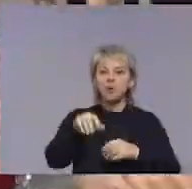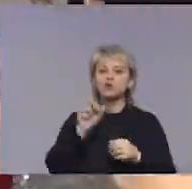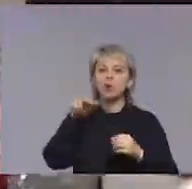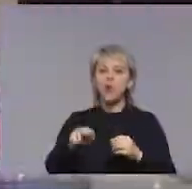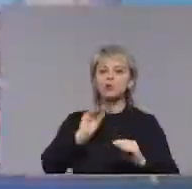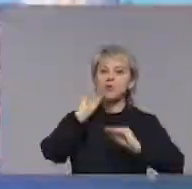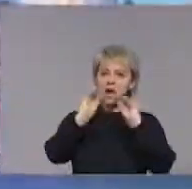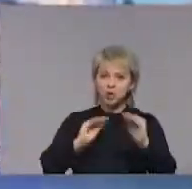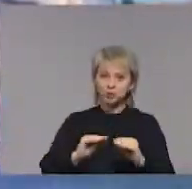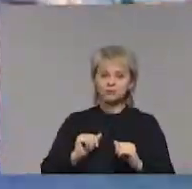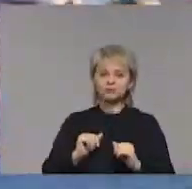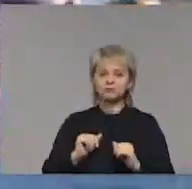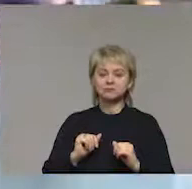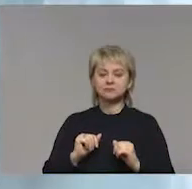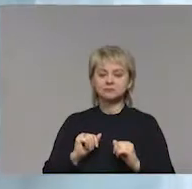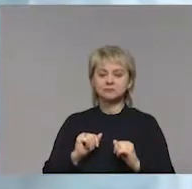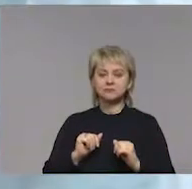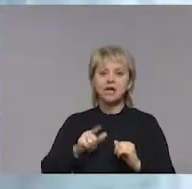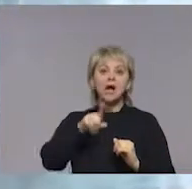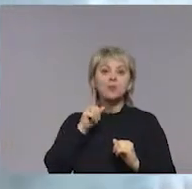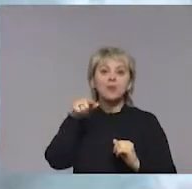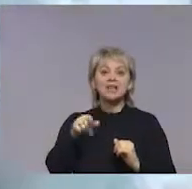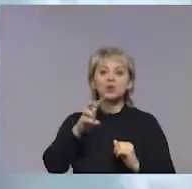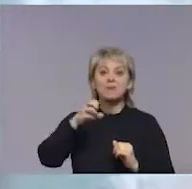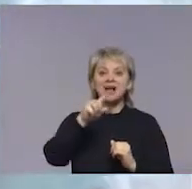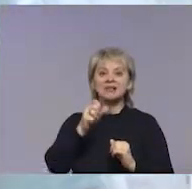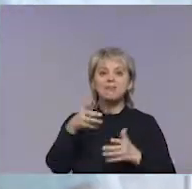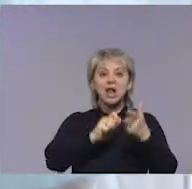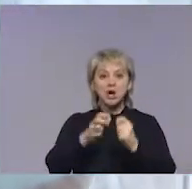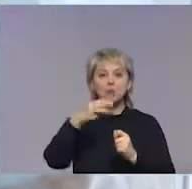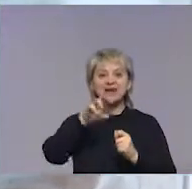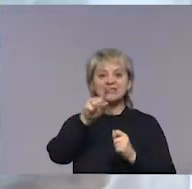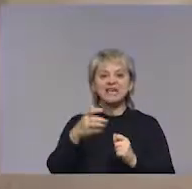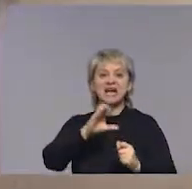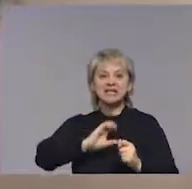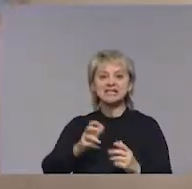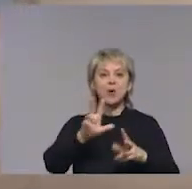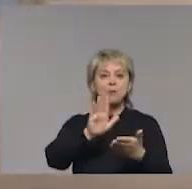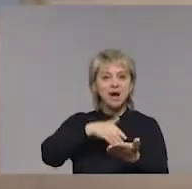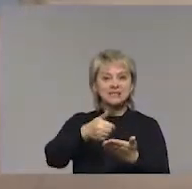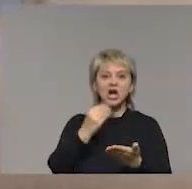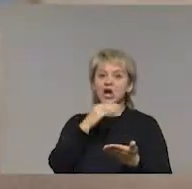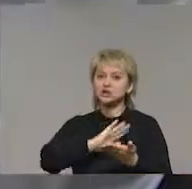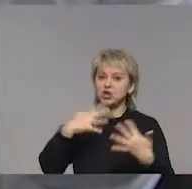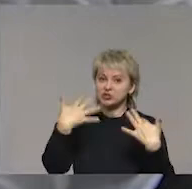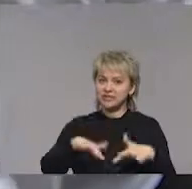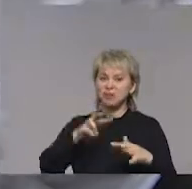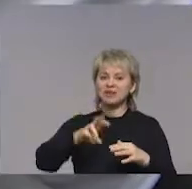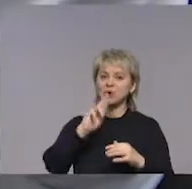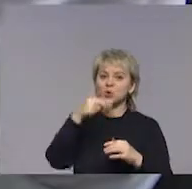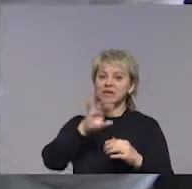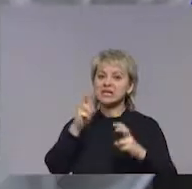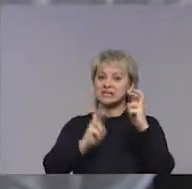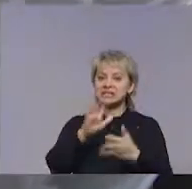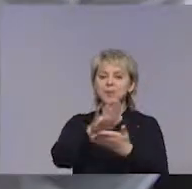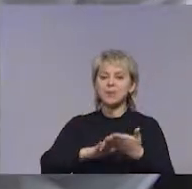и оборудования. Молоко «Матвейка» и масло «Крестьянское» в качестве не теряют. Матвеево-Курганский завод